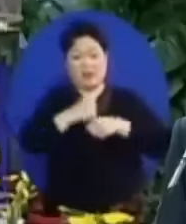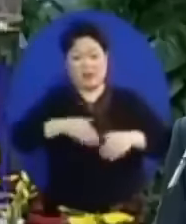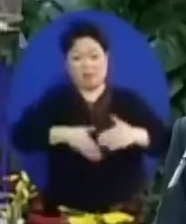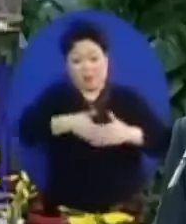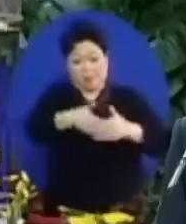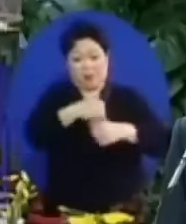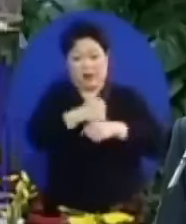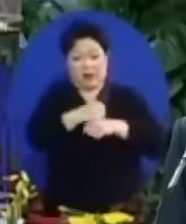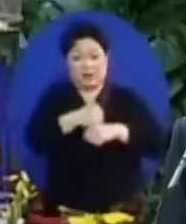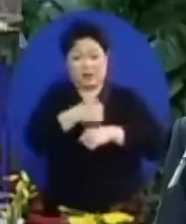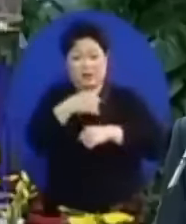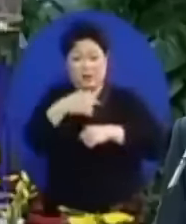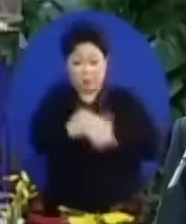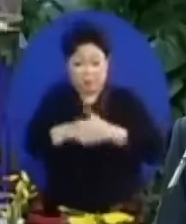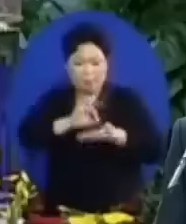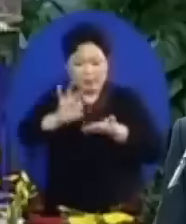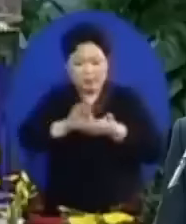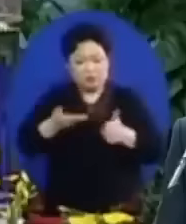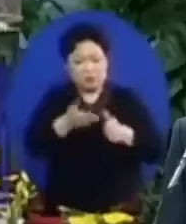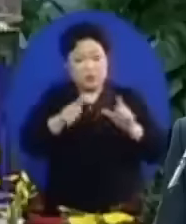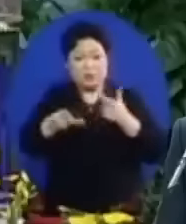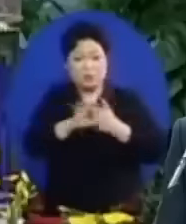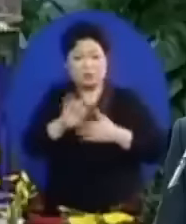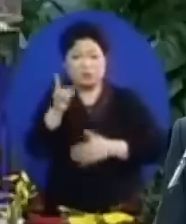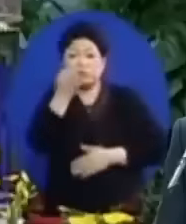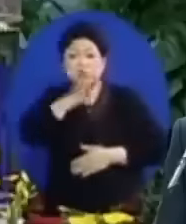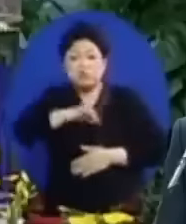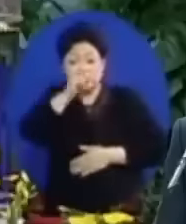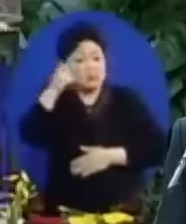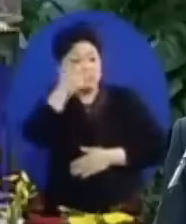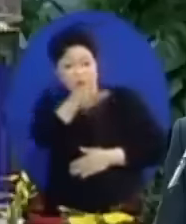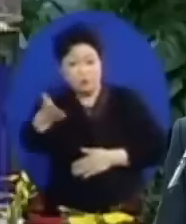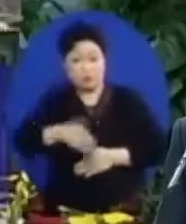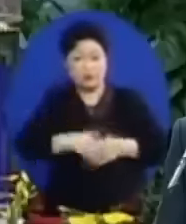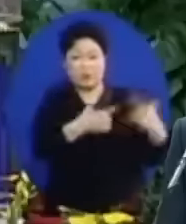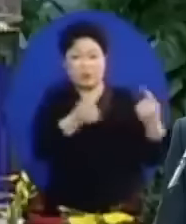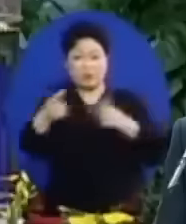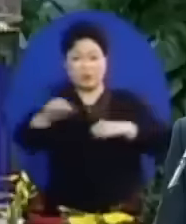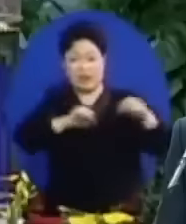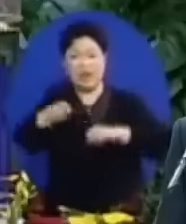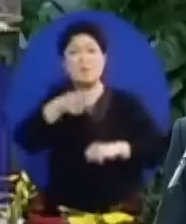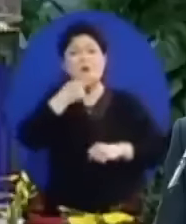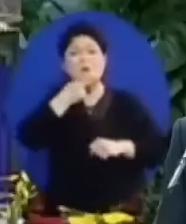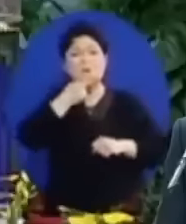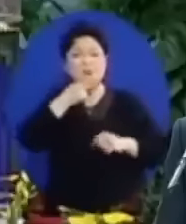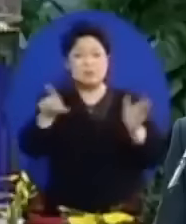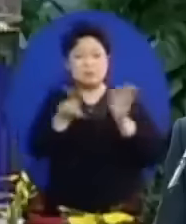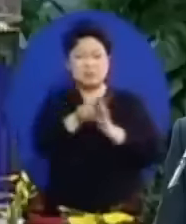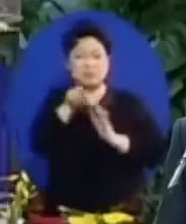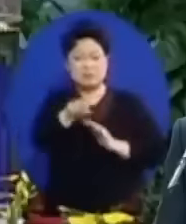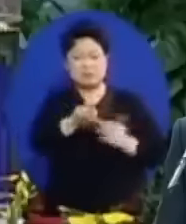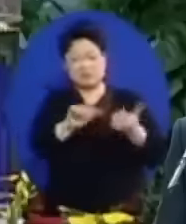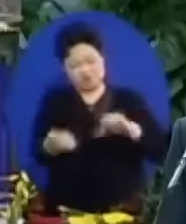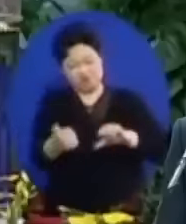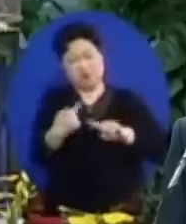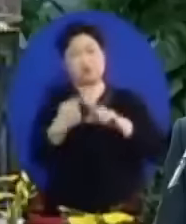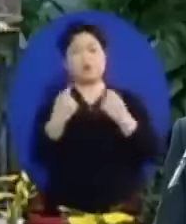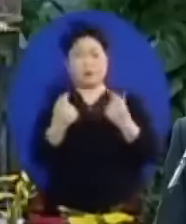하며 그 몸에 쓸 것을 주지 아니하면 무슨 유익이 있으리요. 이와 같이 행함이 없는 믿음은 그 자체가 죽은 것이라